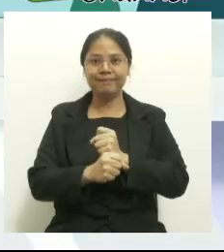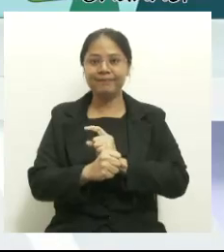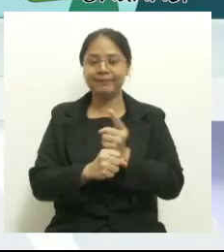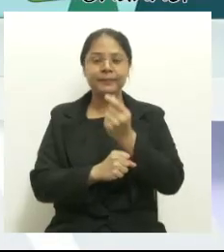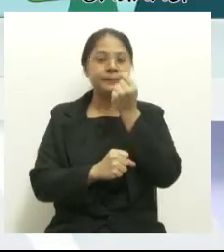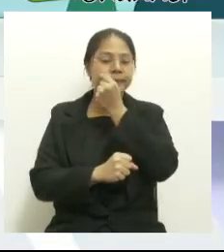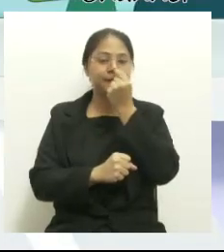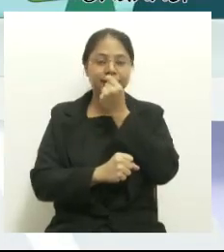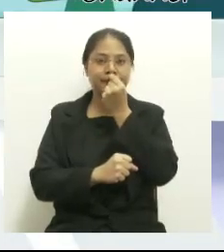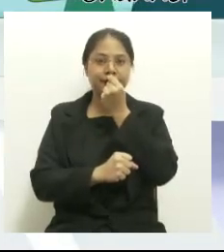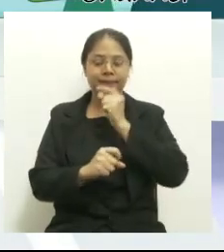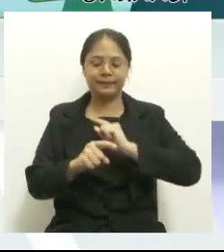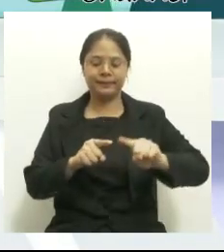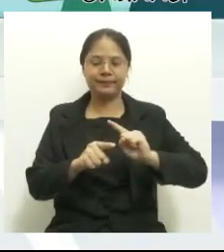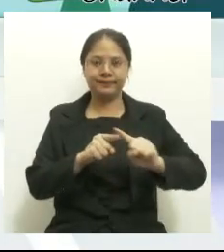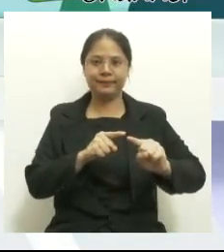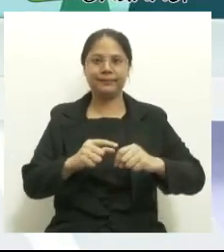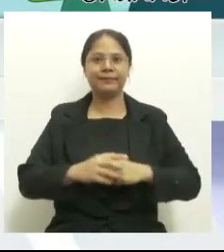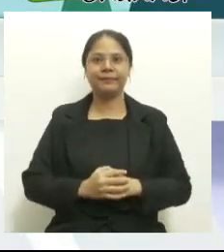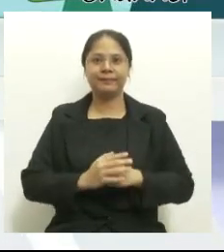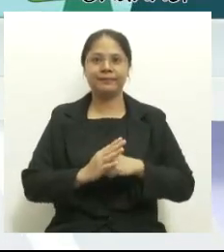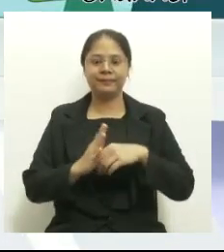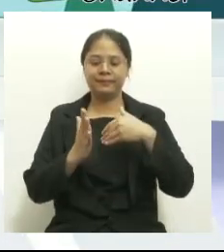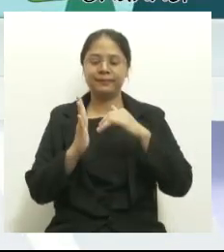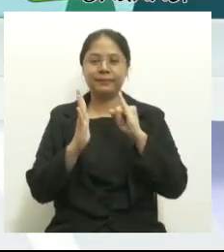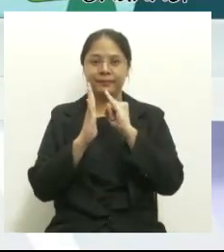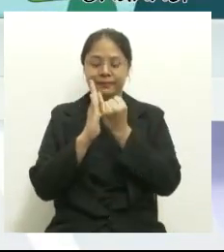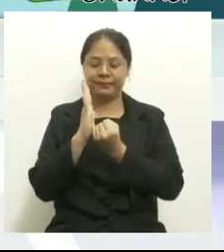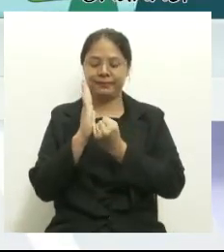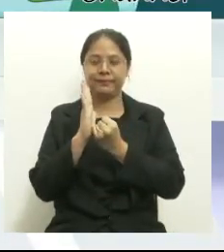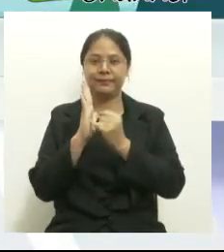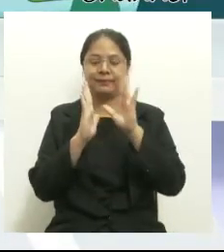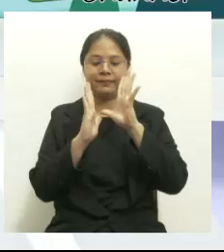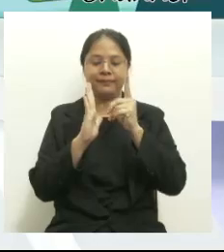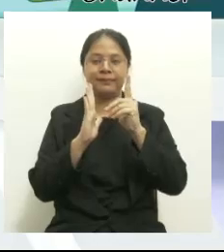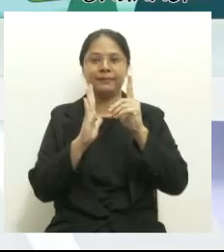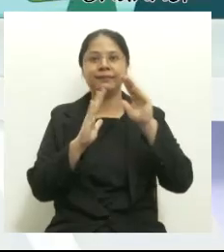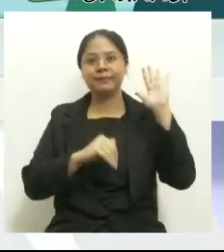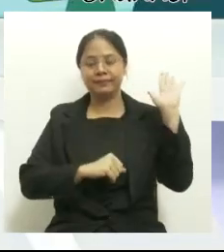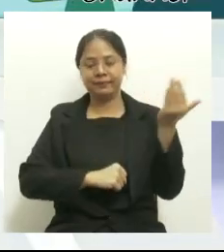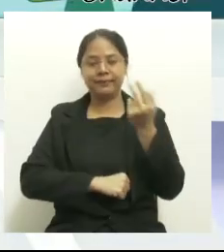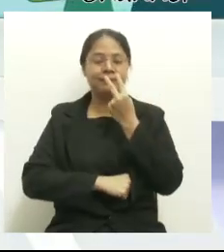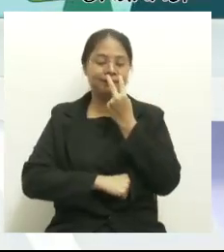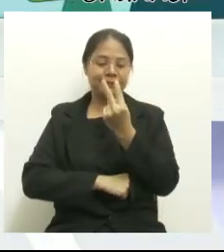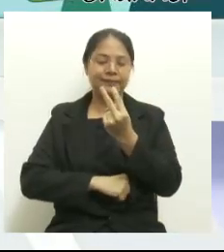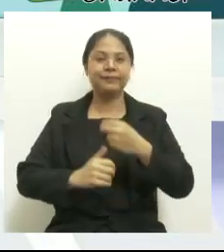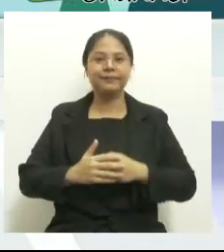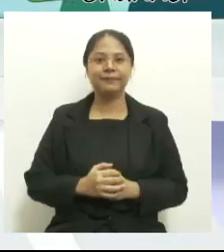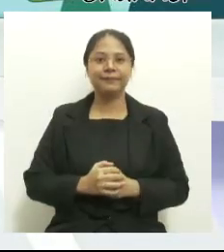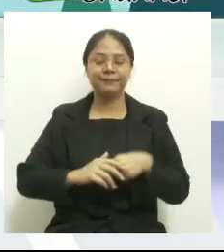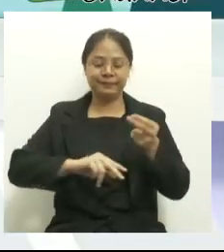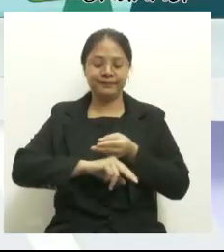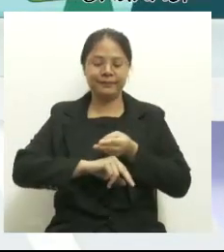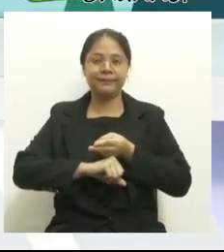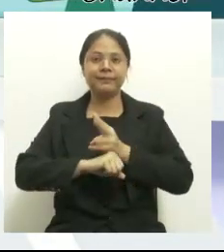งเรียนบ้านหนองขุ่นมิตรภาพที่136จังหวัดชัยนาทสังกัดสำนักงานเขตพื้นที่การศึกษาประถมศึกษาชัยนาท ครับและต่อเนื่องด้วยวิท